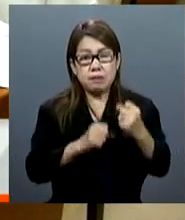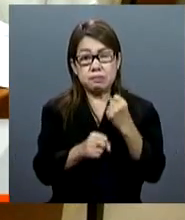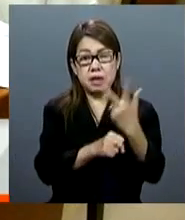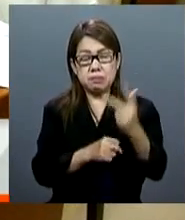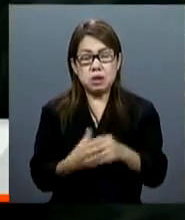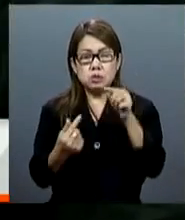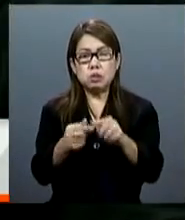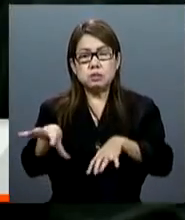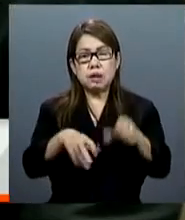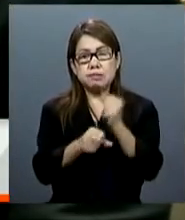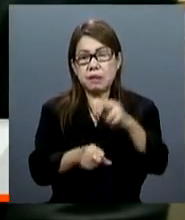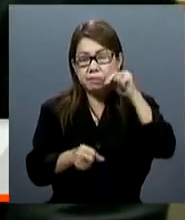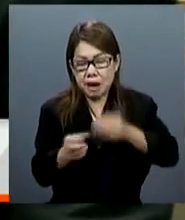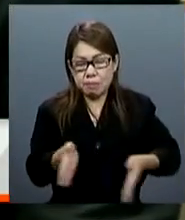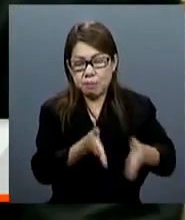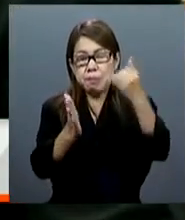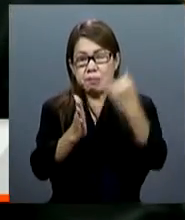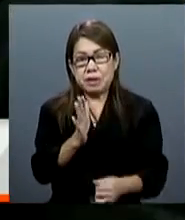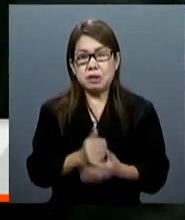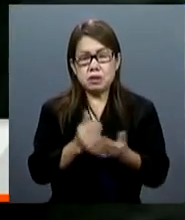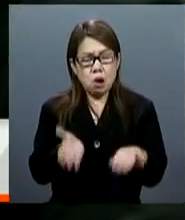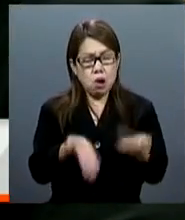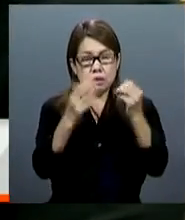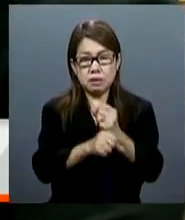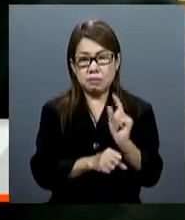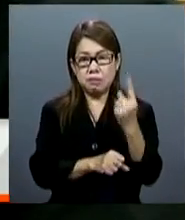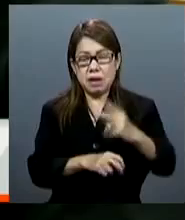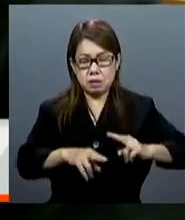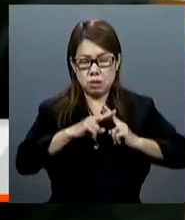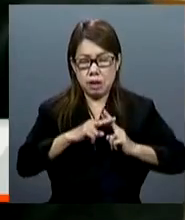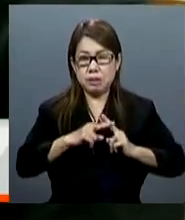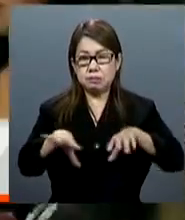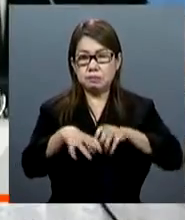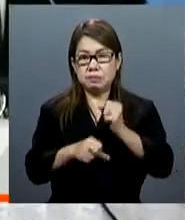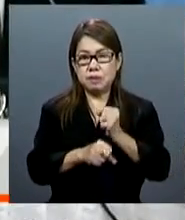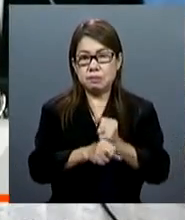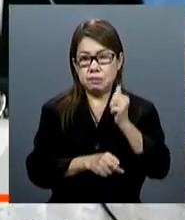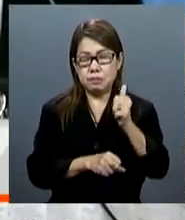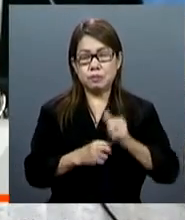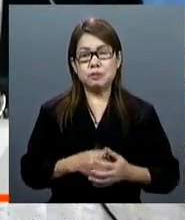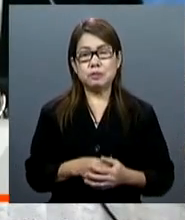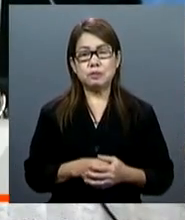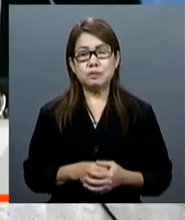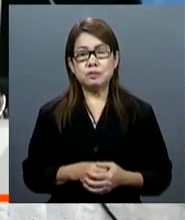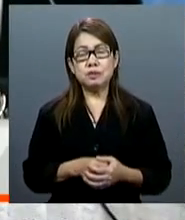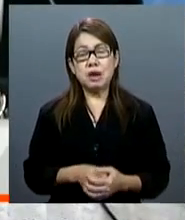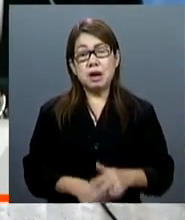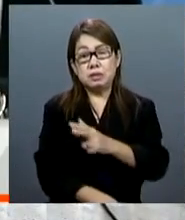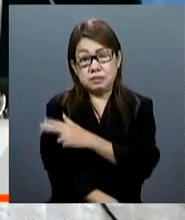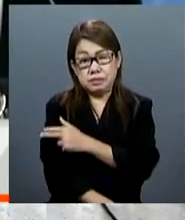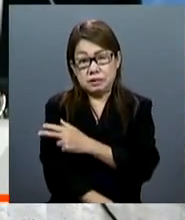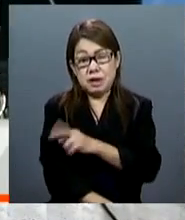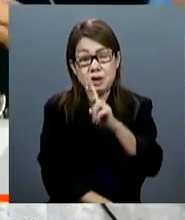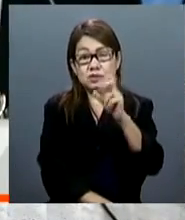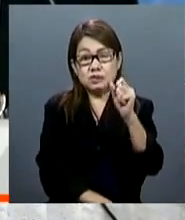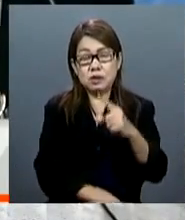ำผิดพลาดทำให้ต้องปฏิรูปในงานด้านน้ำให้มีเอกภาพมากขึ้นค่ะรองศาสตราจารย์บัญชา